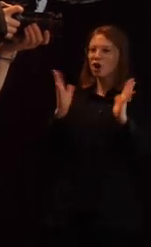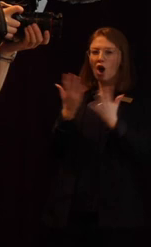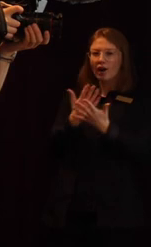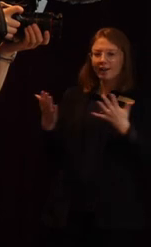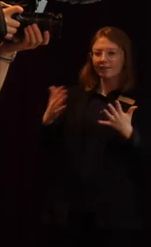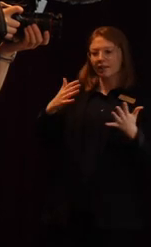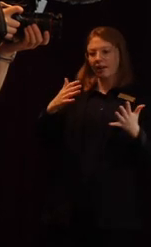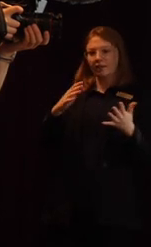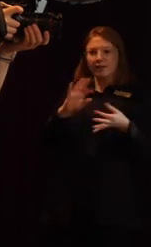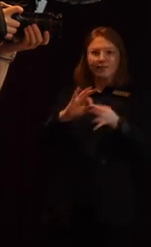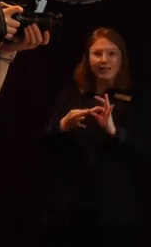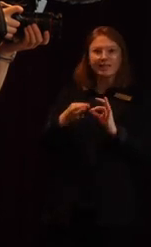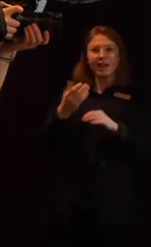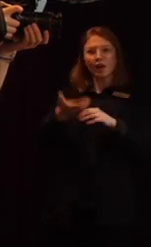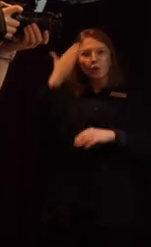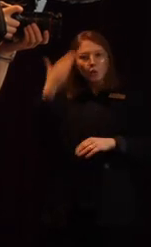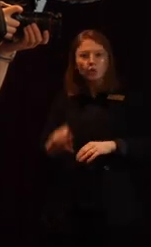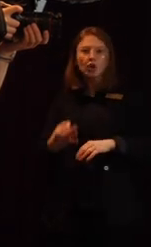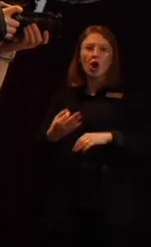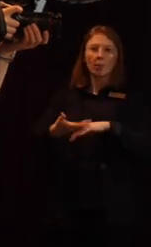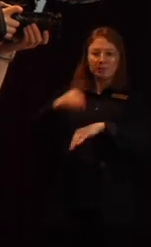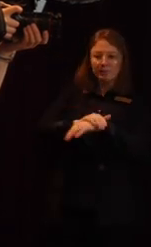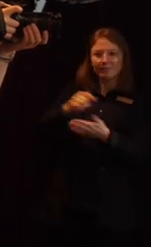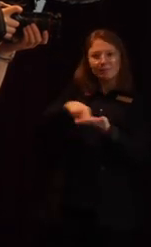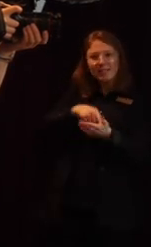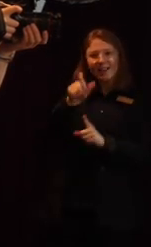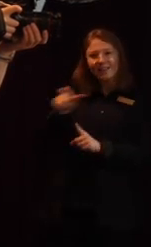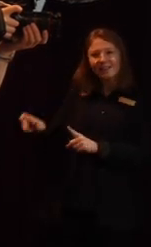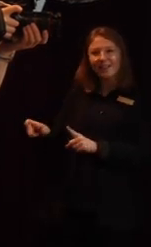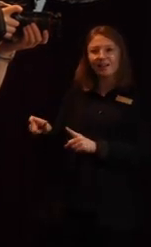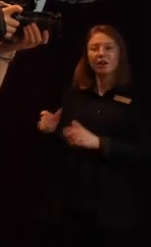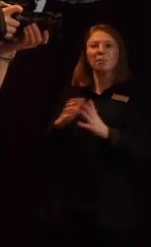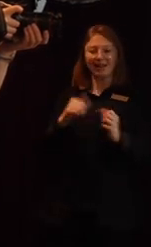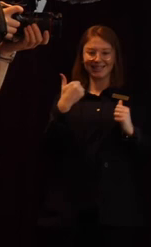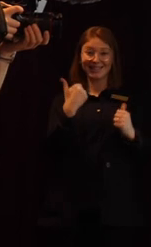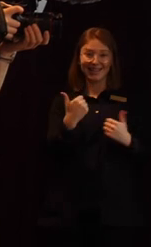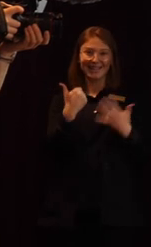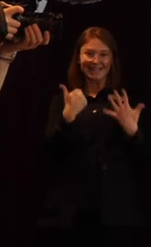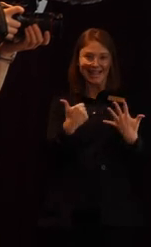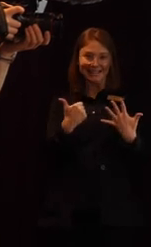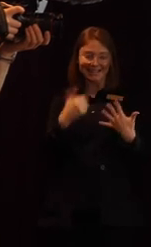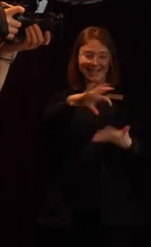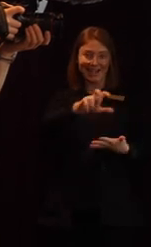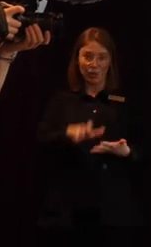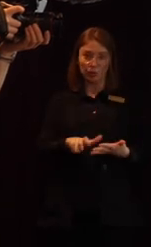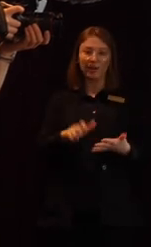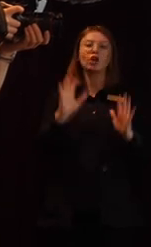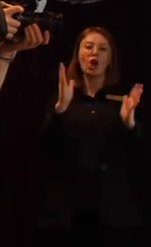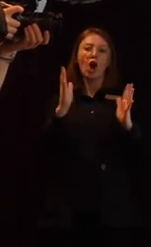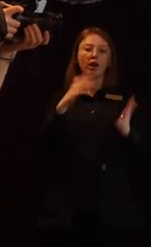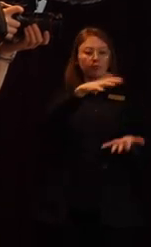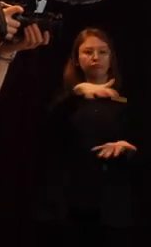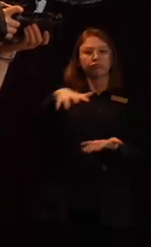vi tror ju att de här 6 centern ändå har möjlighet att göra det. Och sen kan de liksom byta erfarenhet och kunskap. Och så det är på gång alltså liknande